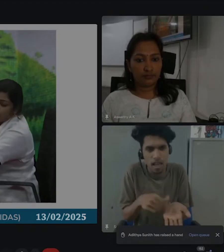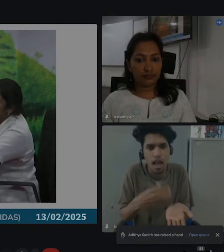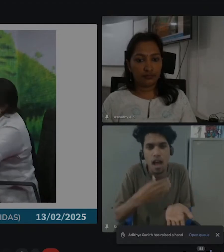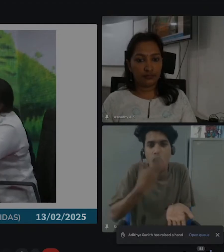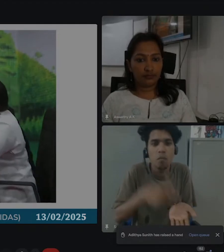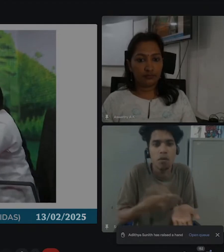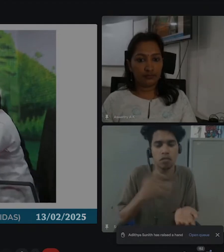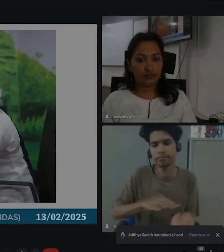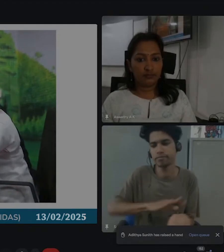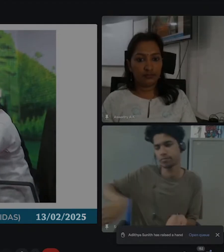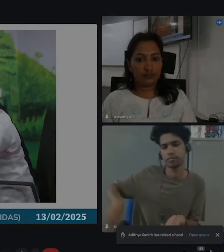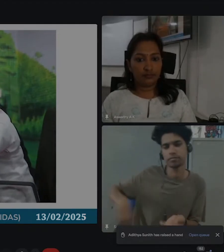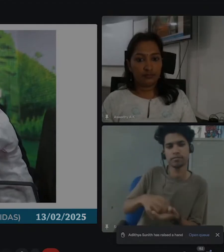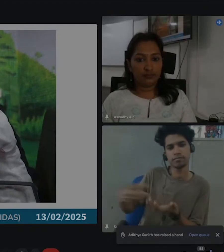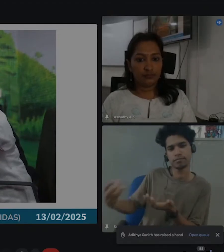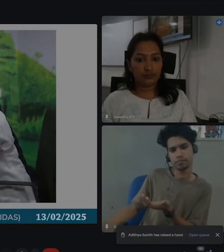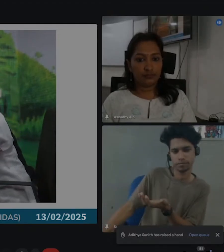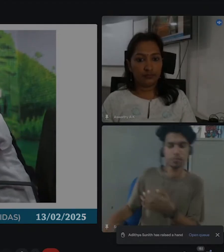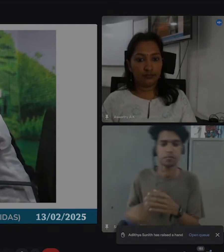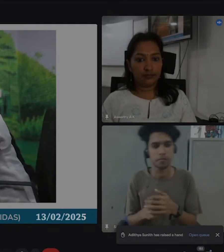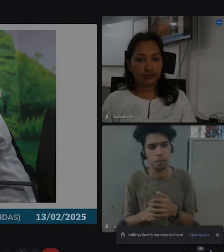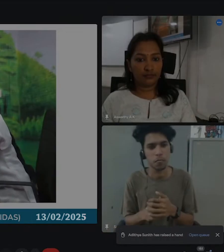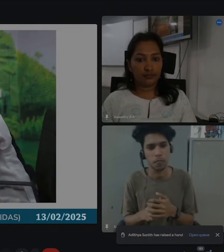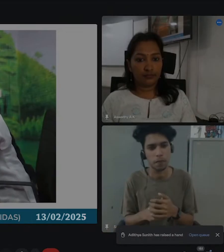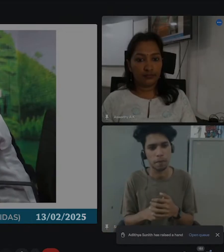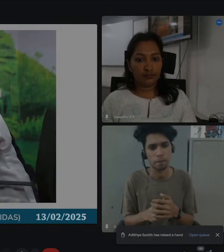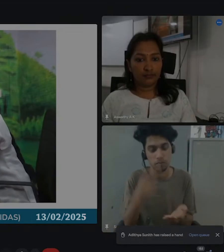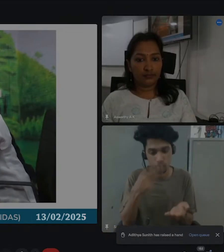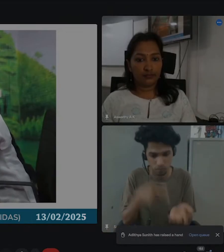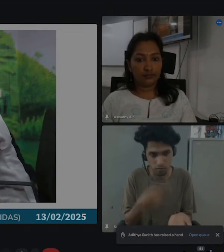അയ്യോ, ഇതില് നോക്കി പറഞ്ഞു കൊടുക്കും.